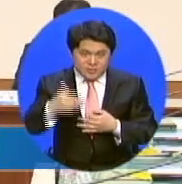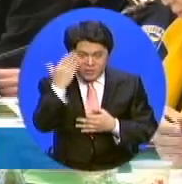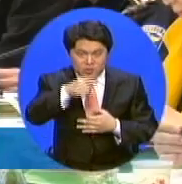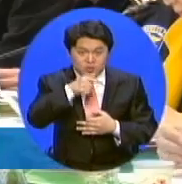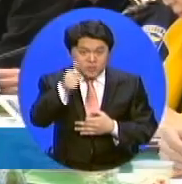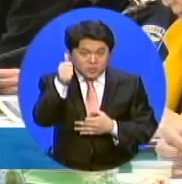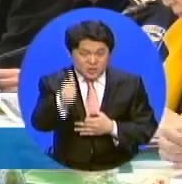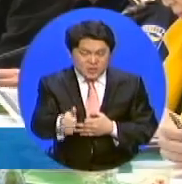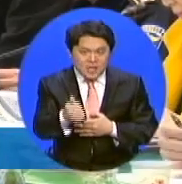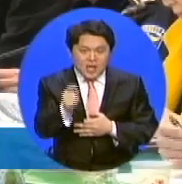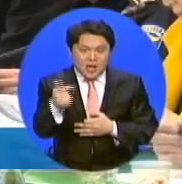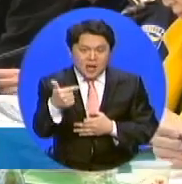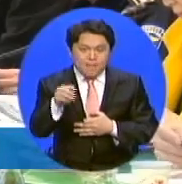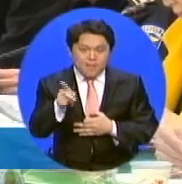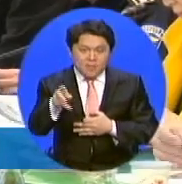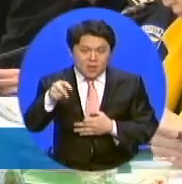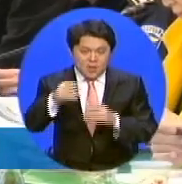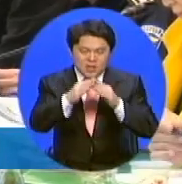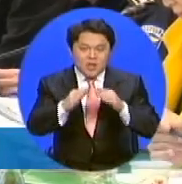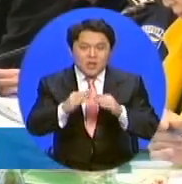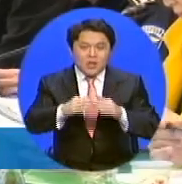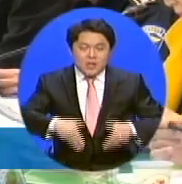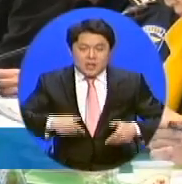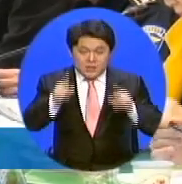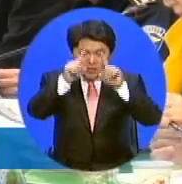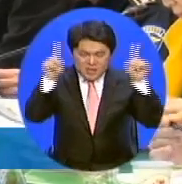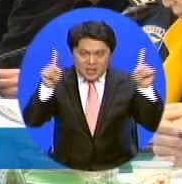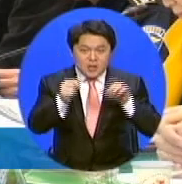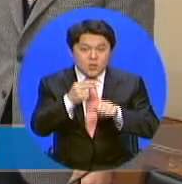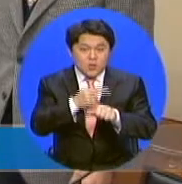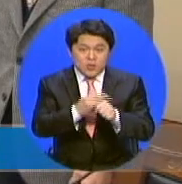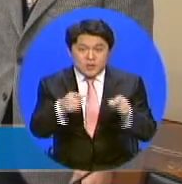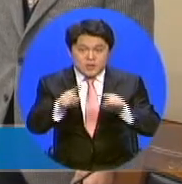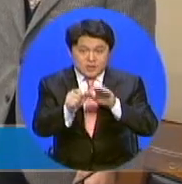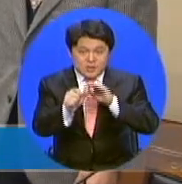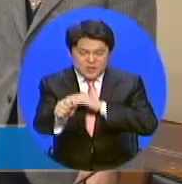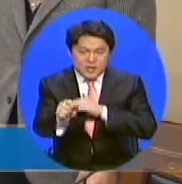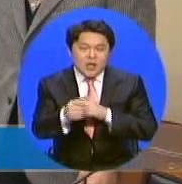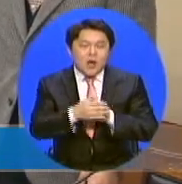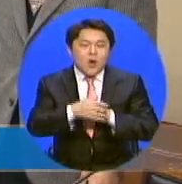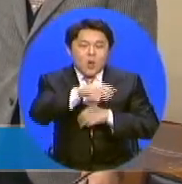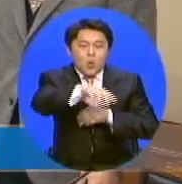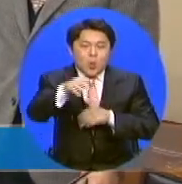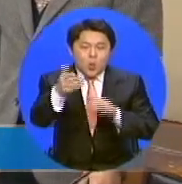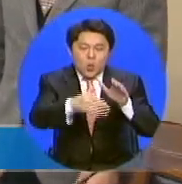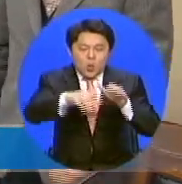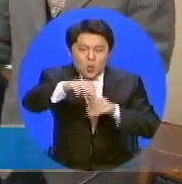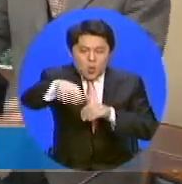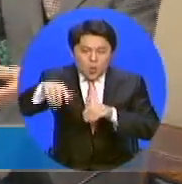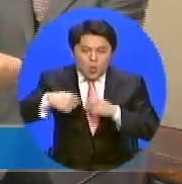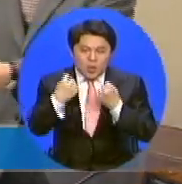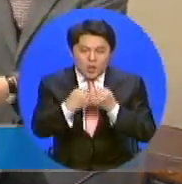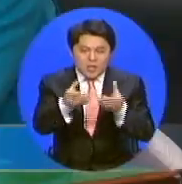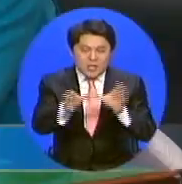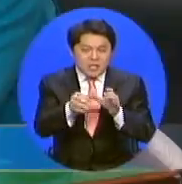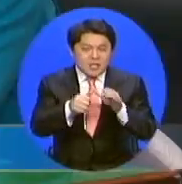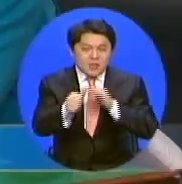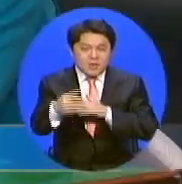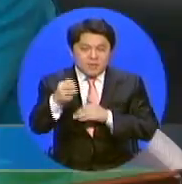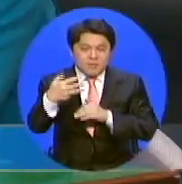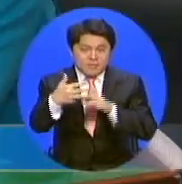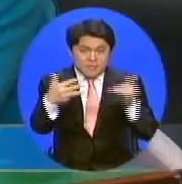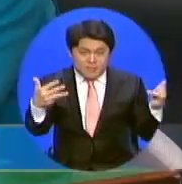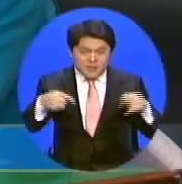한병세 전남대 교수가 공동대표를 맡고 여수교육지원청, 경찰서 등 공공기관과 민간단체 대표